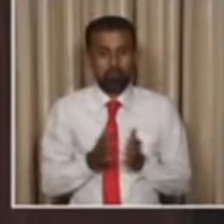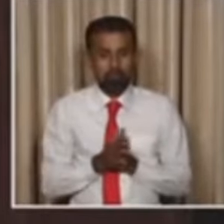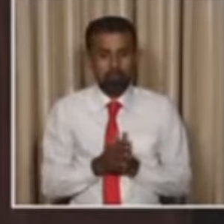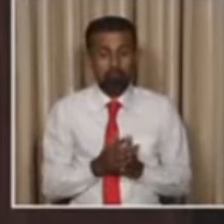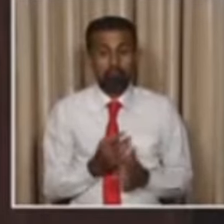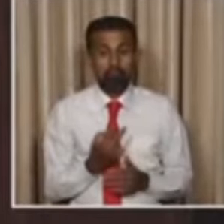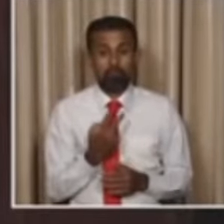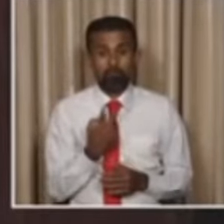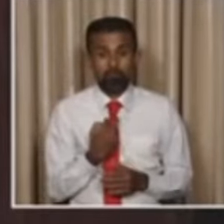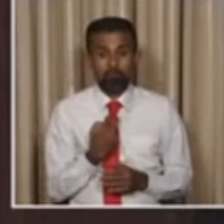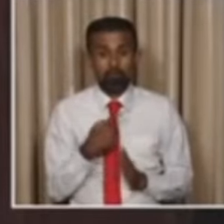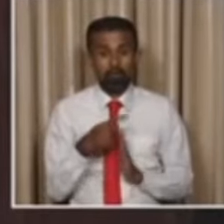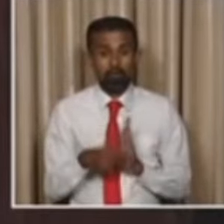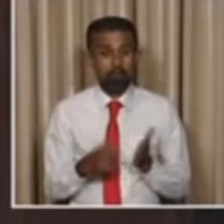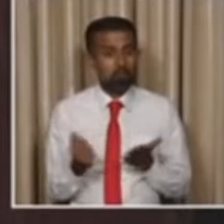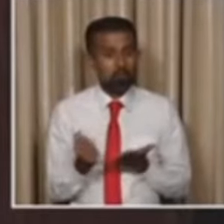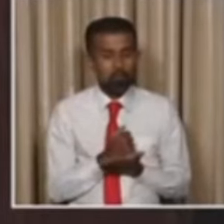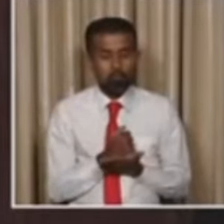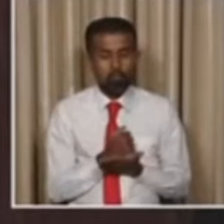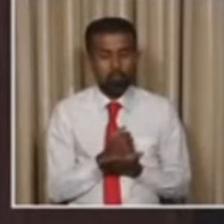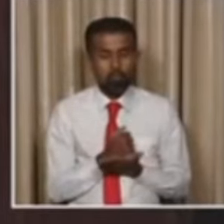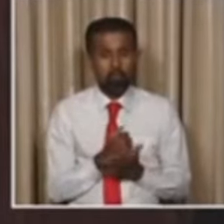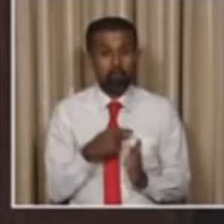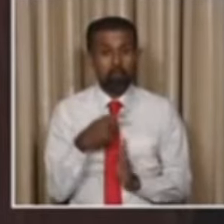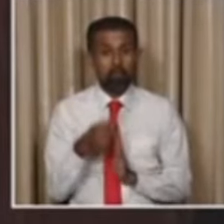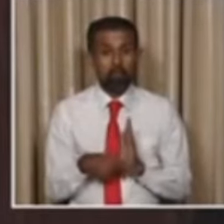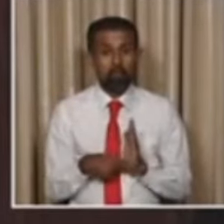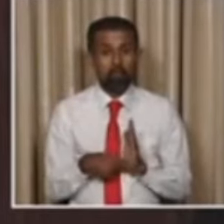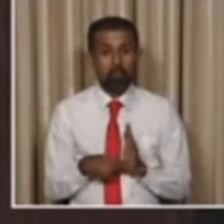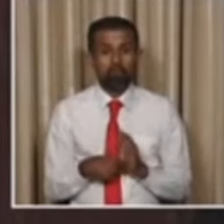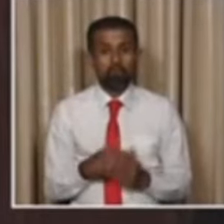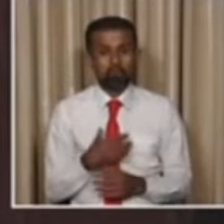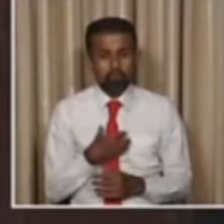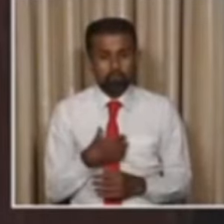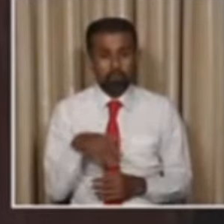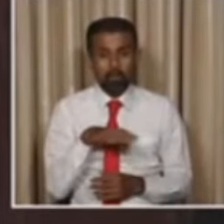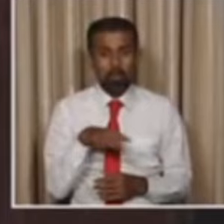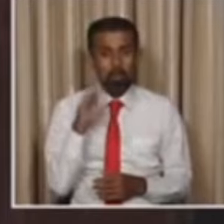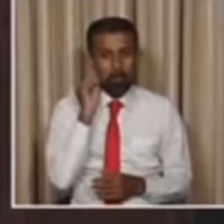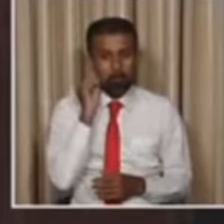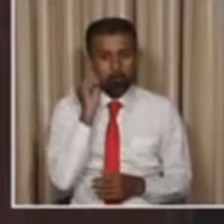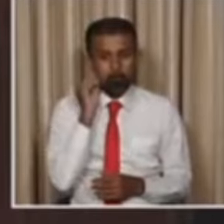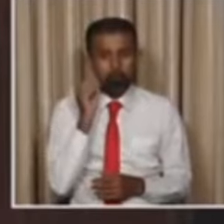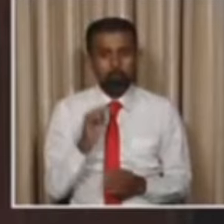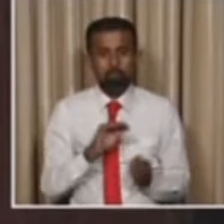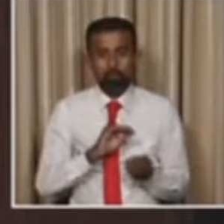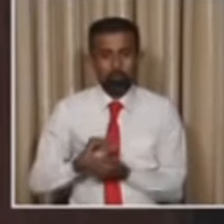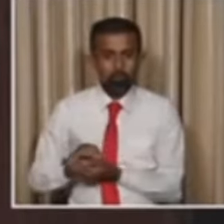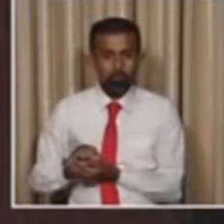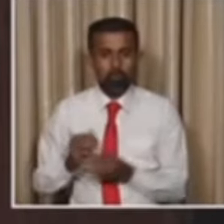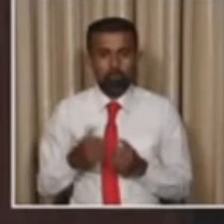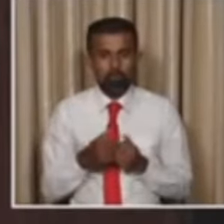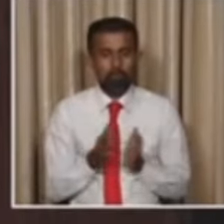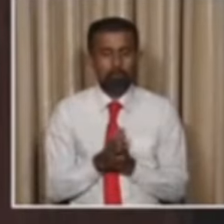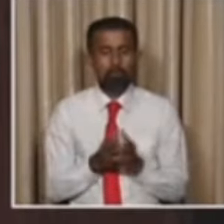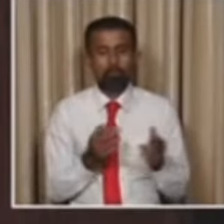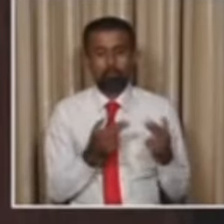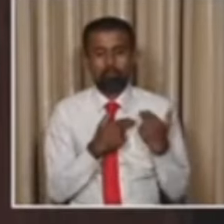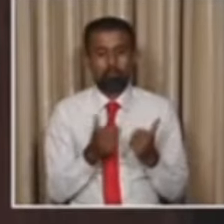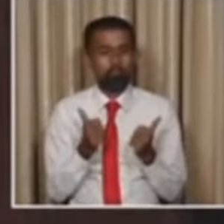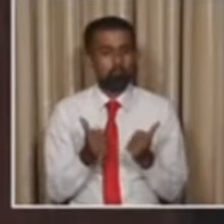අපේ ජාතියට එල්ලෙච්ච ප්‍රහාරයක් මේ ජාතියම මේකෙන් දුක් විඳිනවා කියන එක අවබෝධ කරගෙන මේ පසකින් තියලා තමන්ගේ යුතුකම ඩියුටි එක හරියට ඉෂ්ට